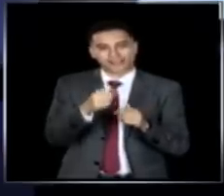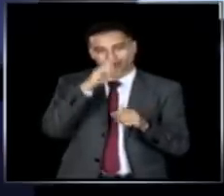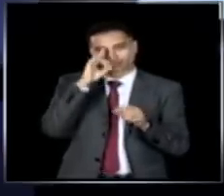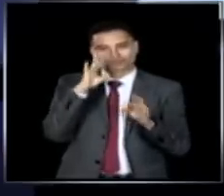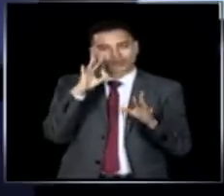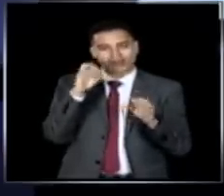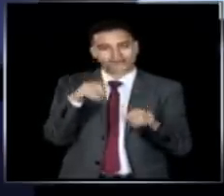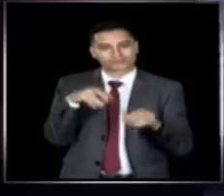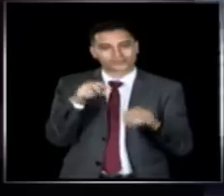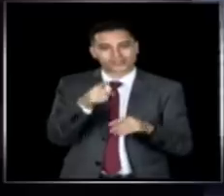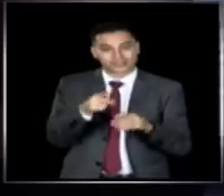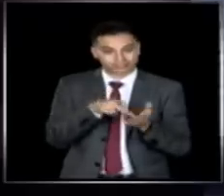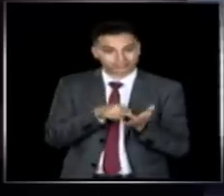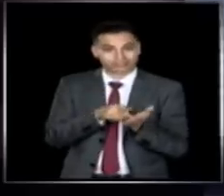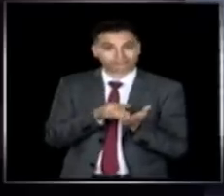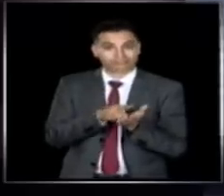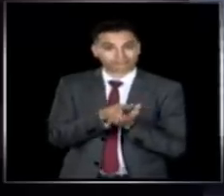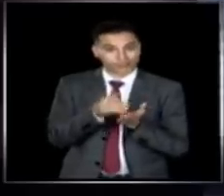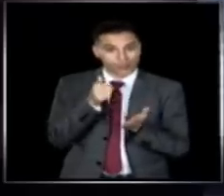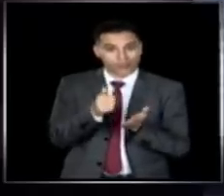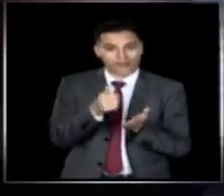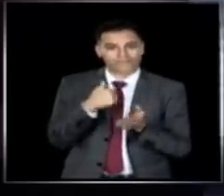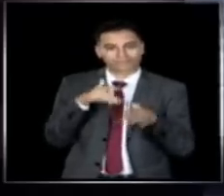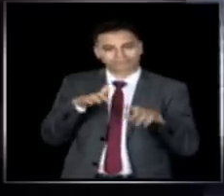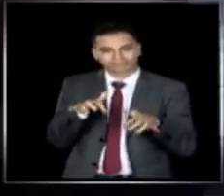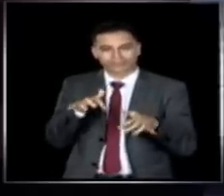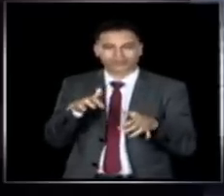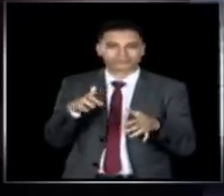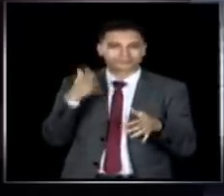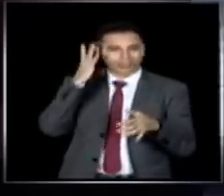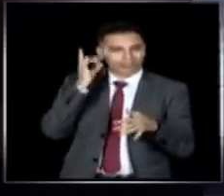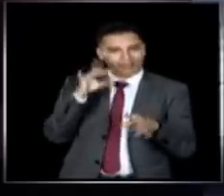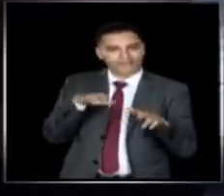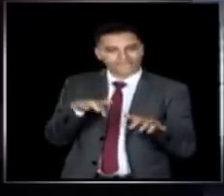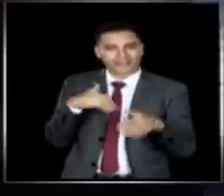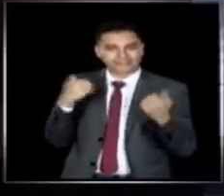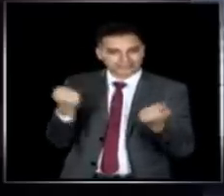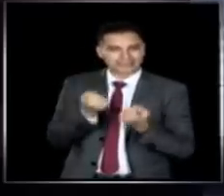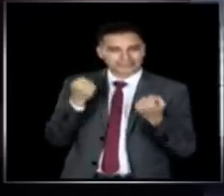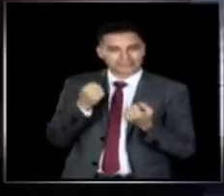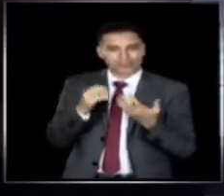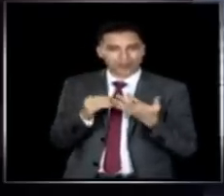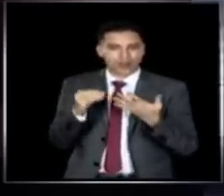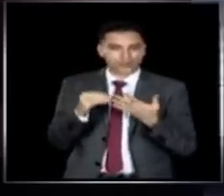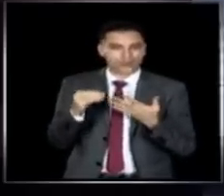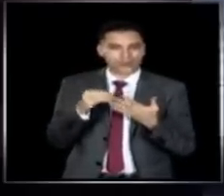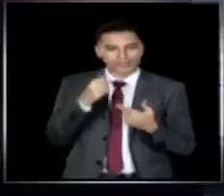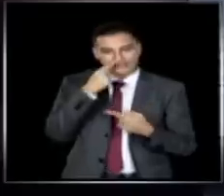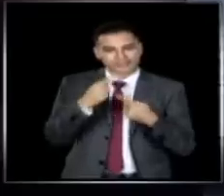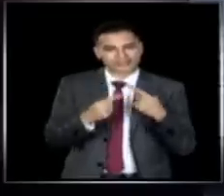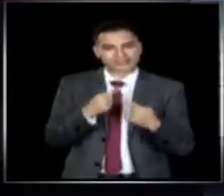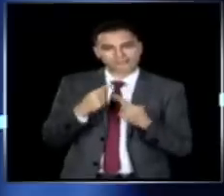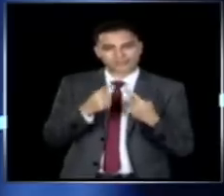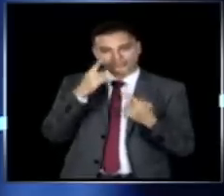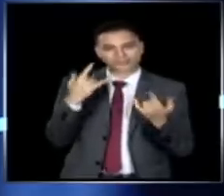كله. والبيانو؟ بعزف بس يعني كل فين وفين كده، بس ما زلت يعني بحاول استمر، ما